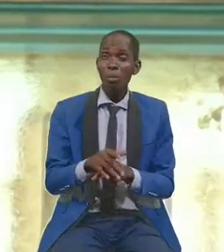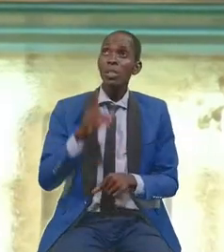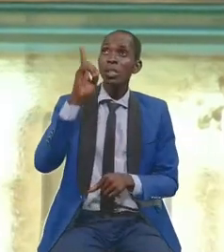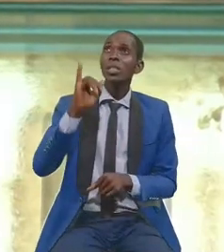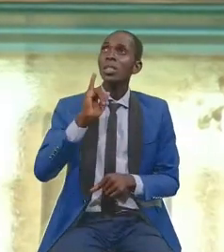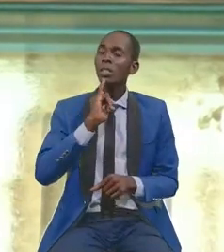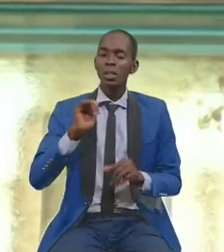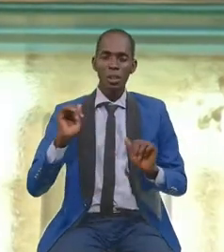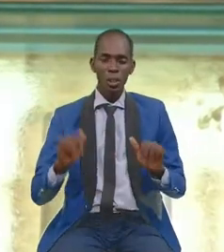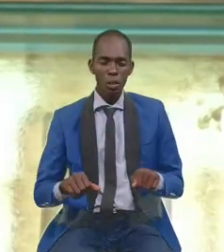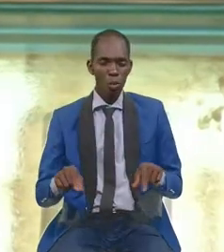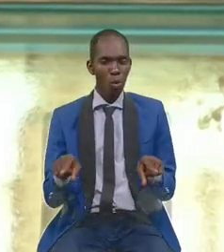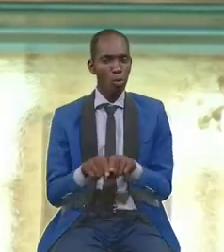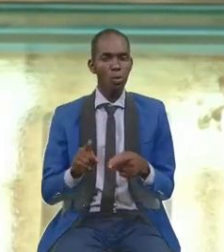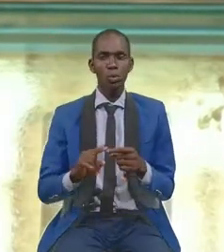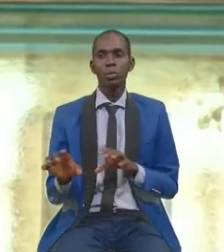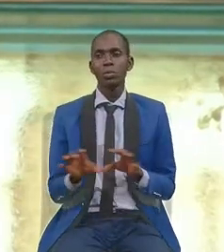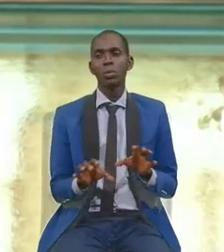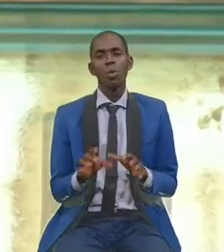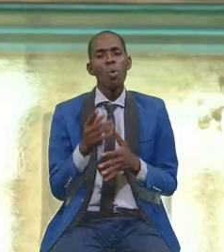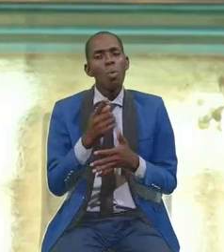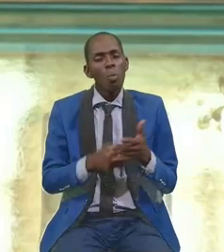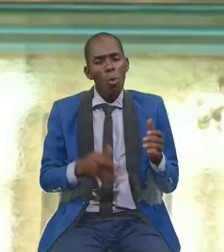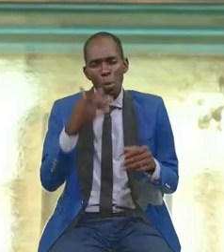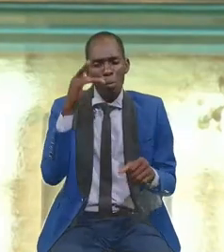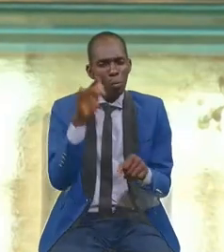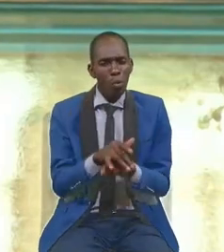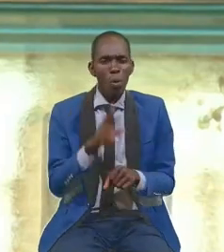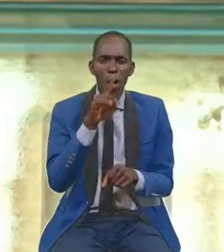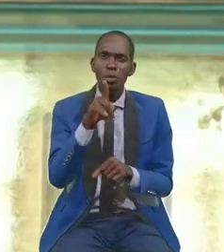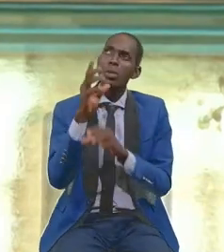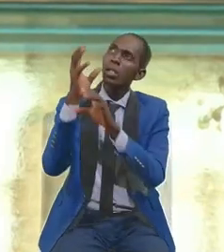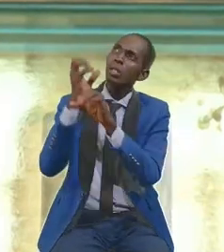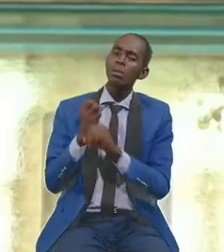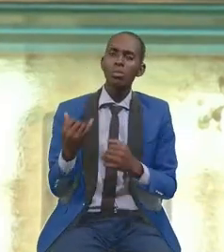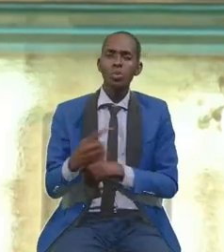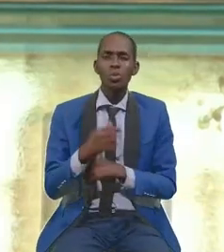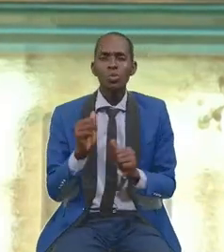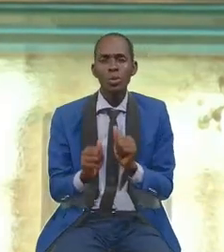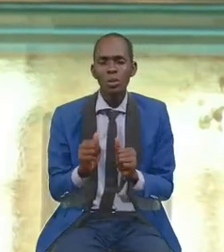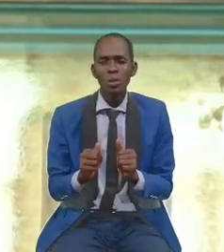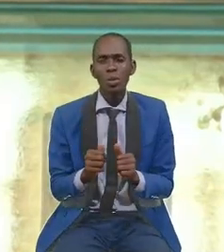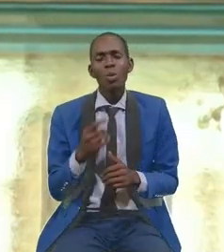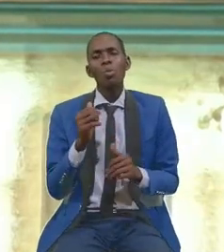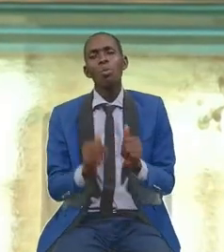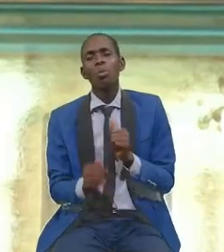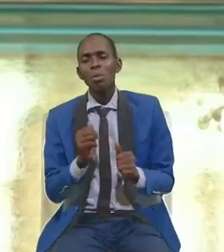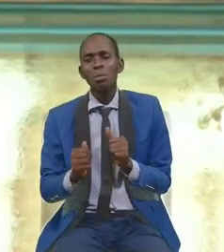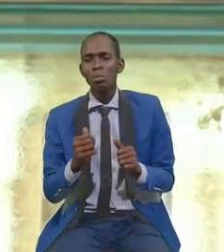l'accomplir. Quelle promesse réclamez-vous ce jour? Sur quelle promesse tenez-vous ce